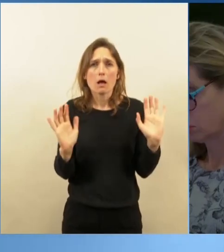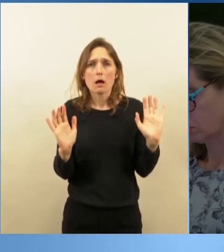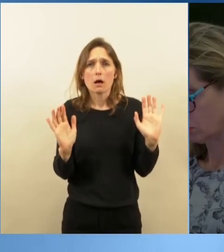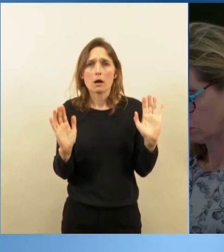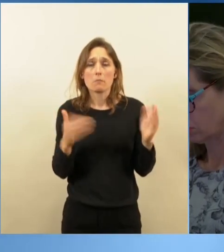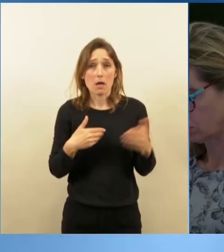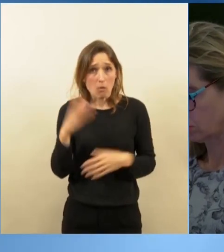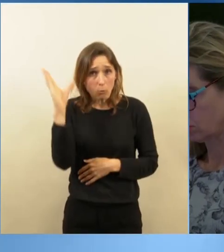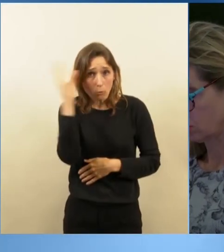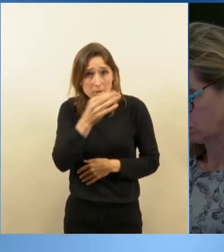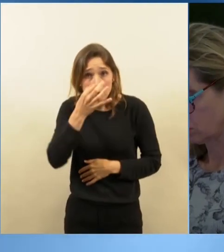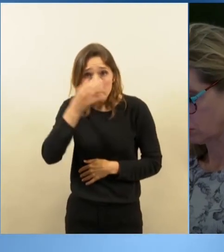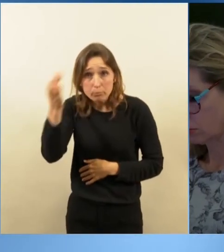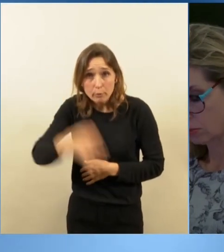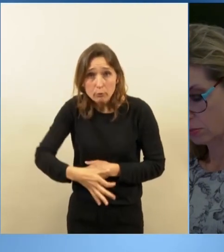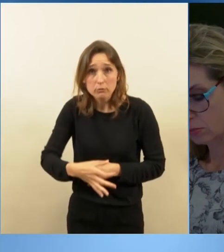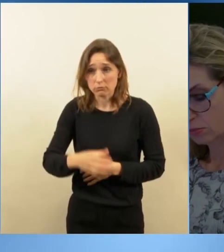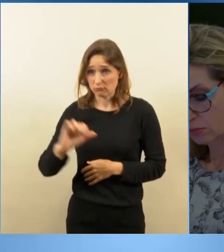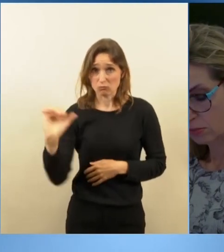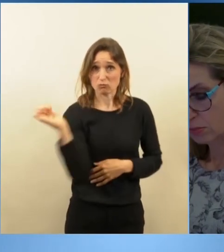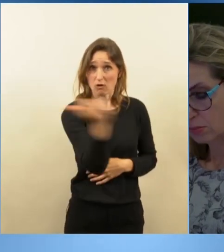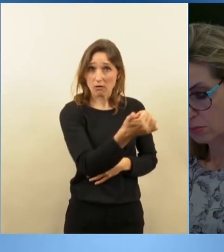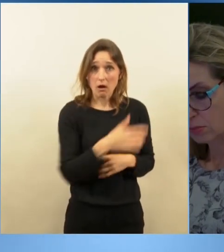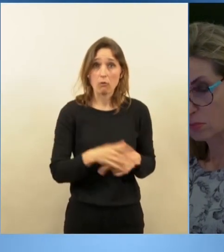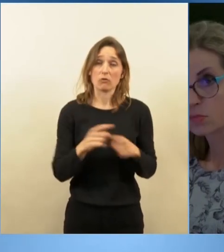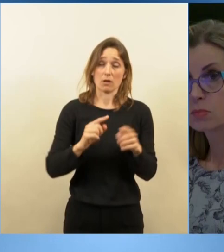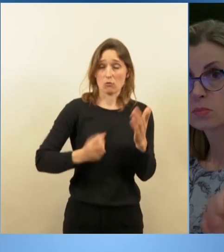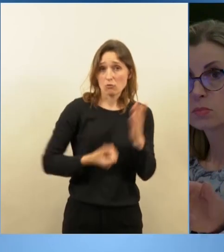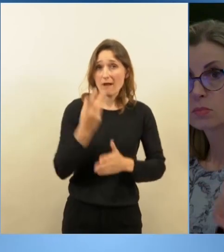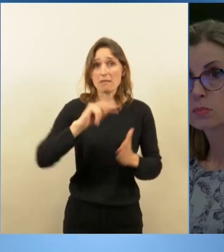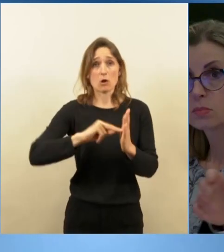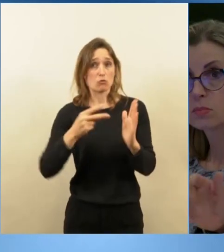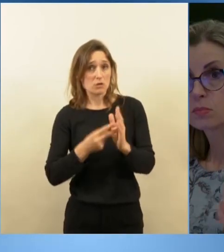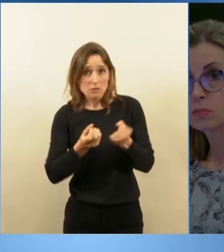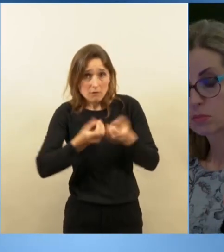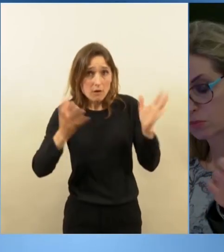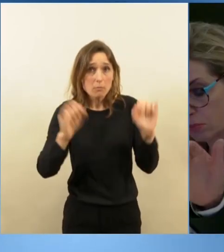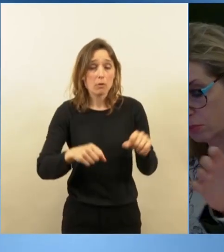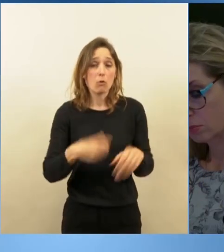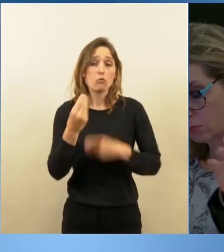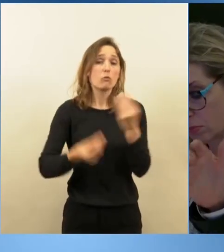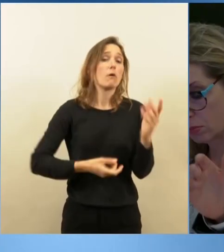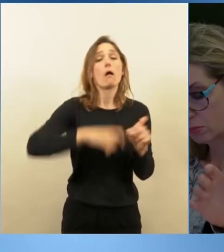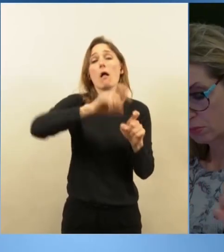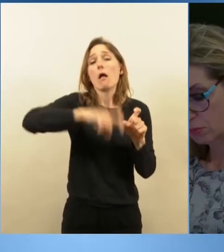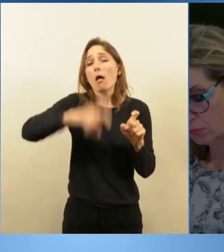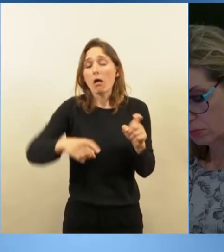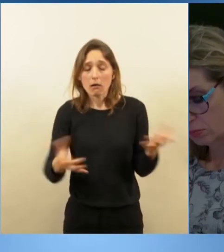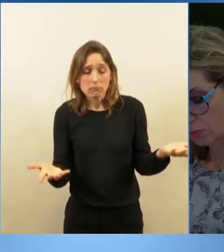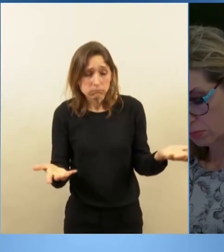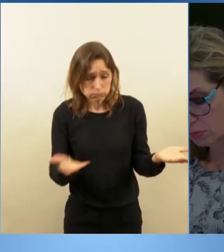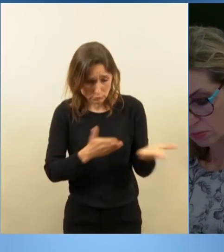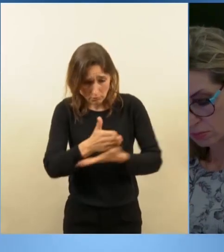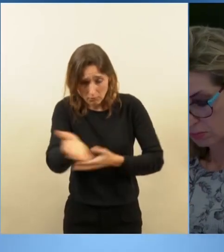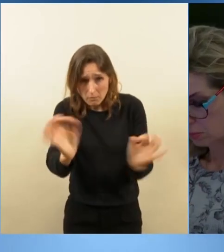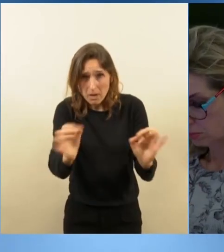la pollution réelle de chacun l'évolution des techniques le fait que ça veut parfois rien dire entre un véhicule qui pollue